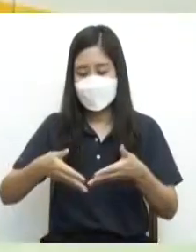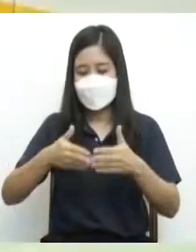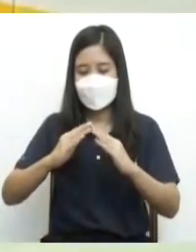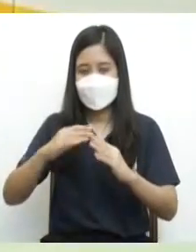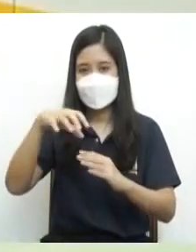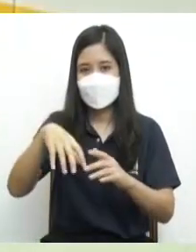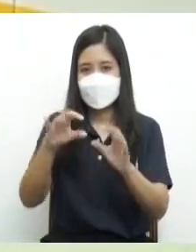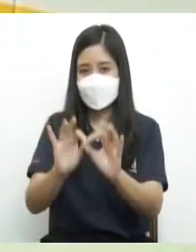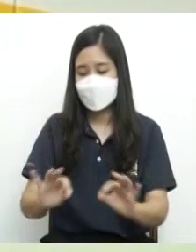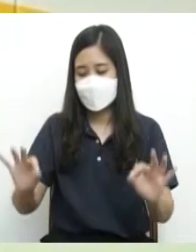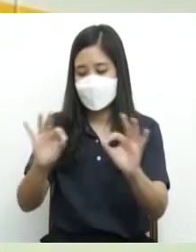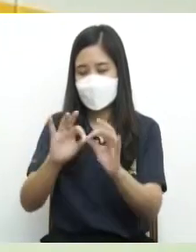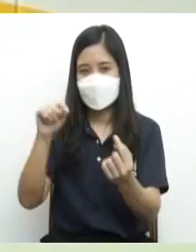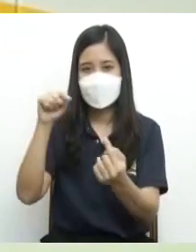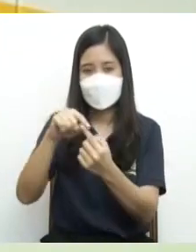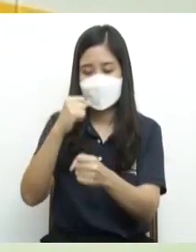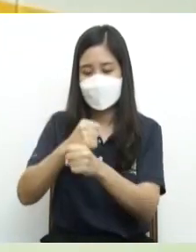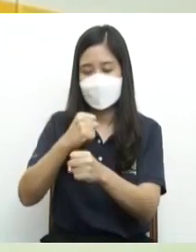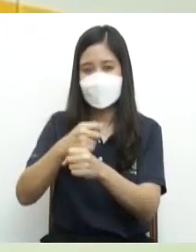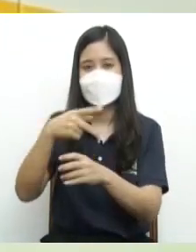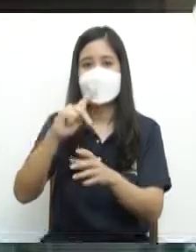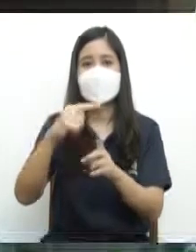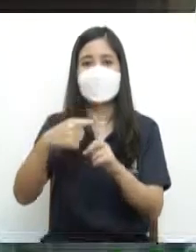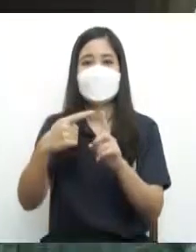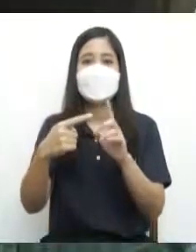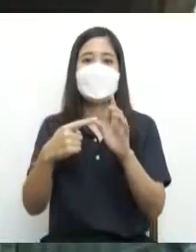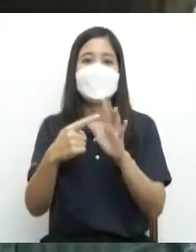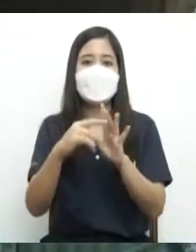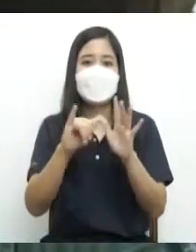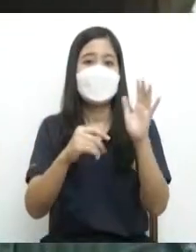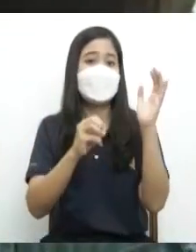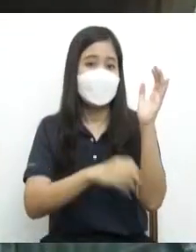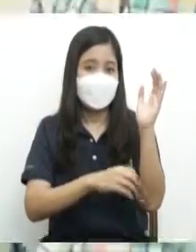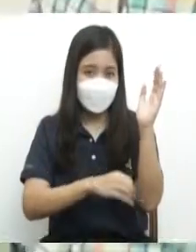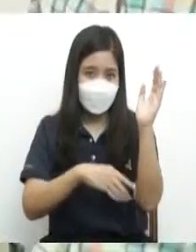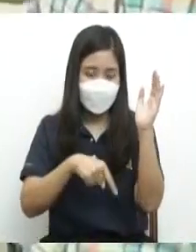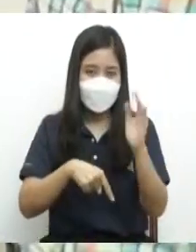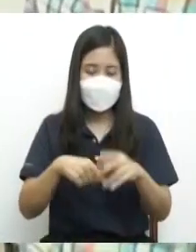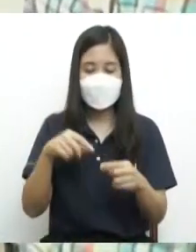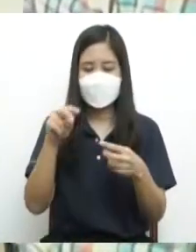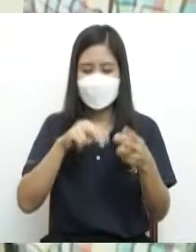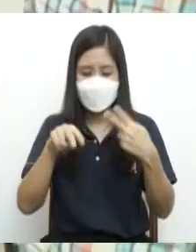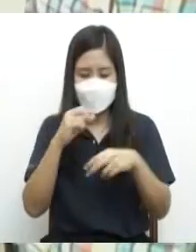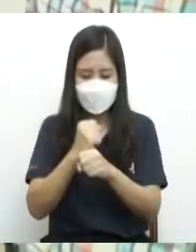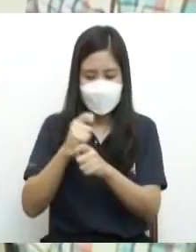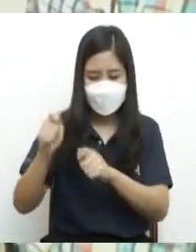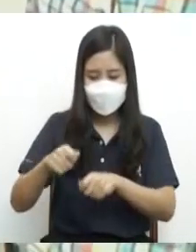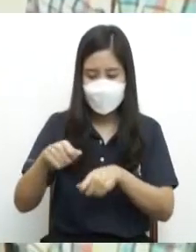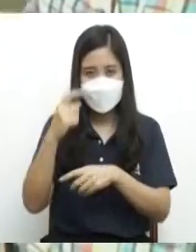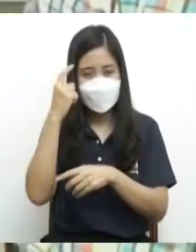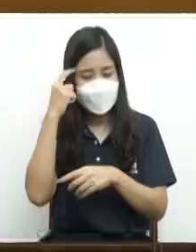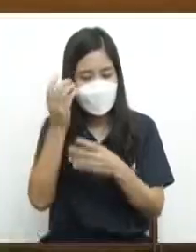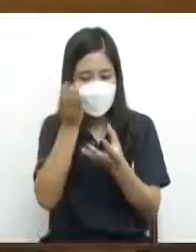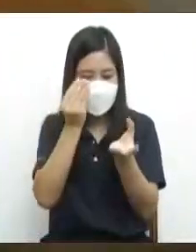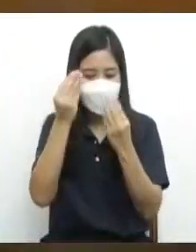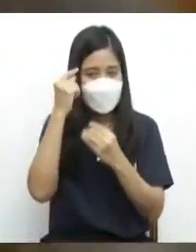นั่นคือการเรียนรู้เรื่องการทำปุ๋ยอินทรีย์ไว้ใช้เองอย่างประหยัดง่ายและได้ผลดีเพราะหากเกษตรกรมีความรู้และความเข้า